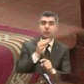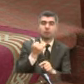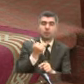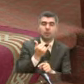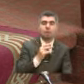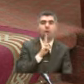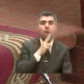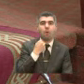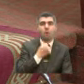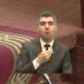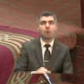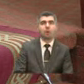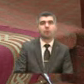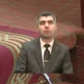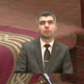الحكومة